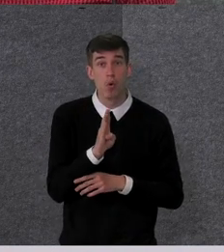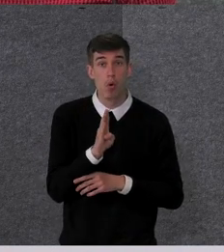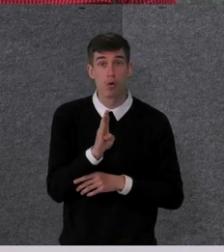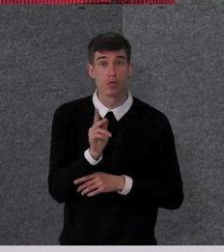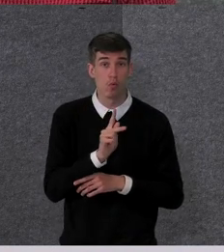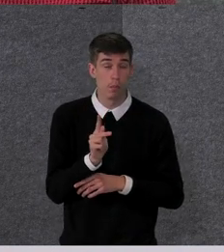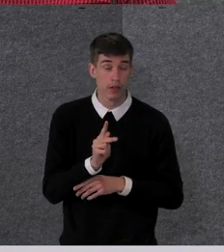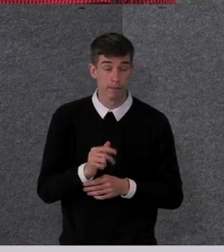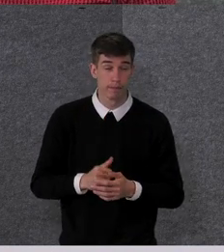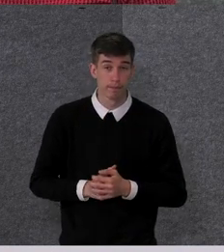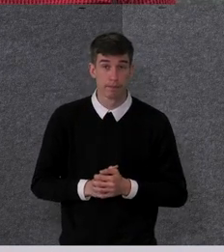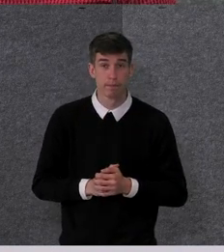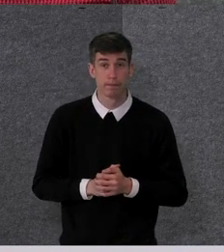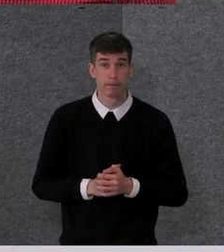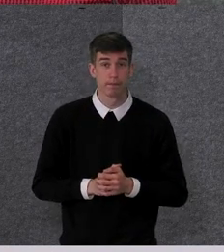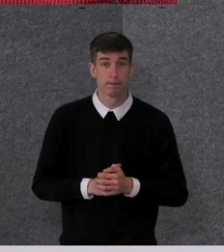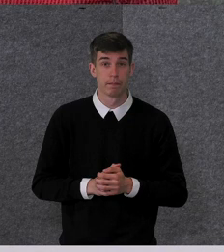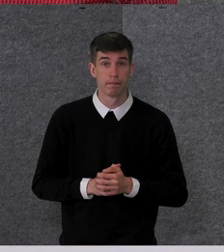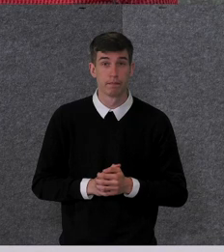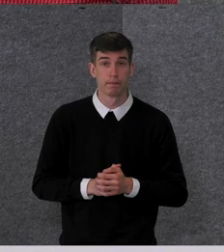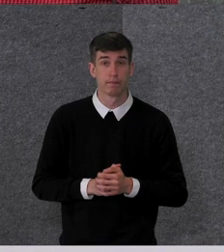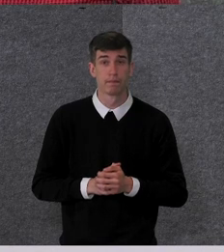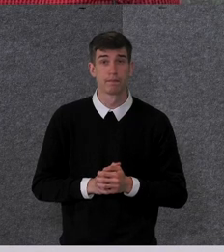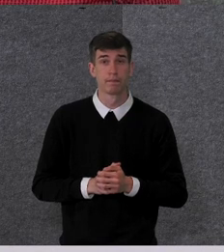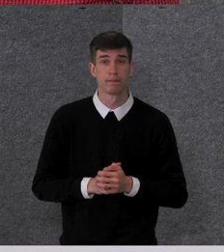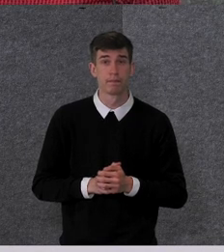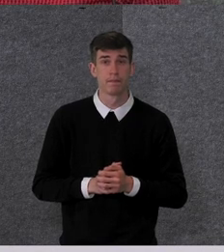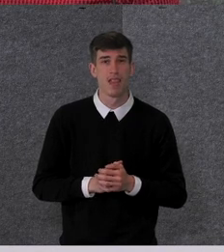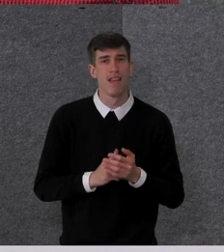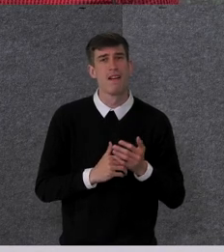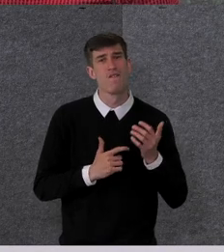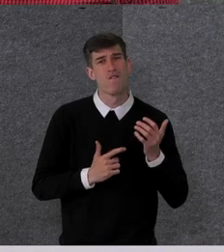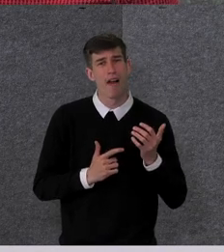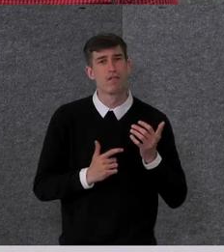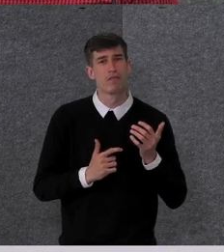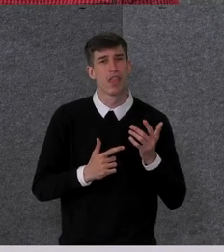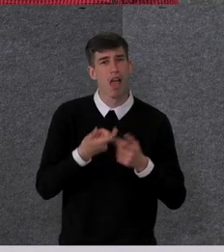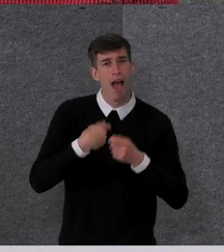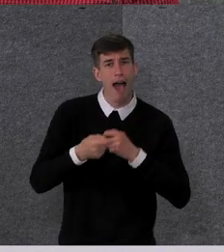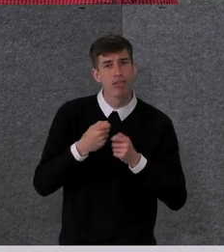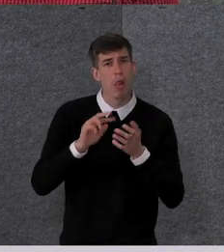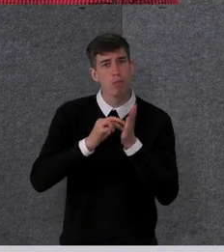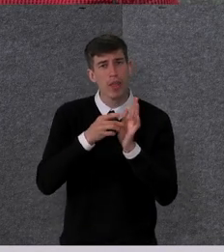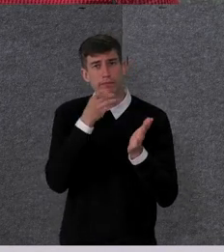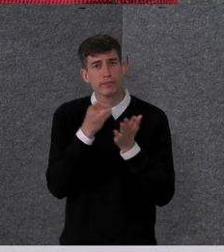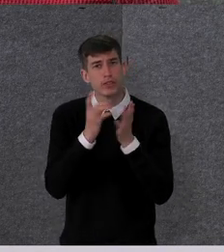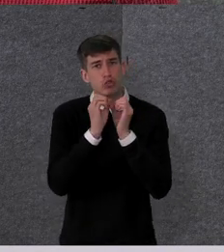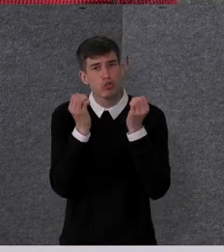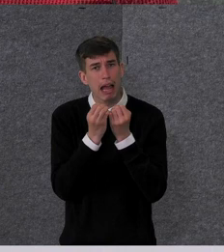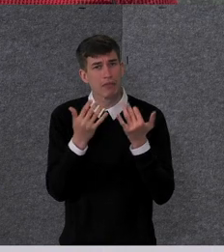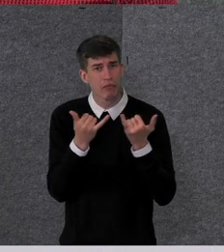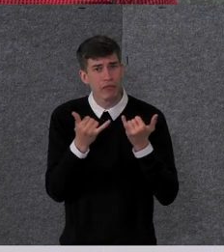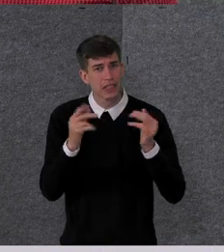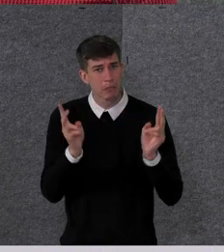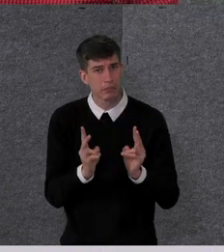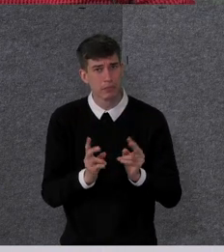Krumminger. Wie können wir den staatlichen Waffenhandel reglementieren? Das sind die drei Fragen an dich. Du hast 5 Minuten